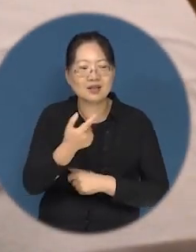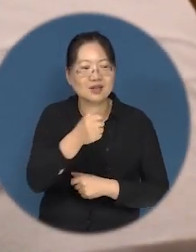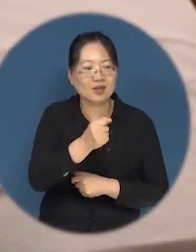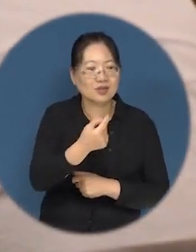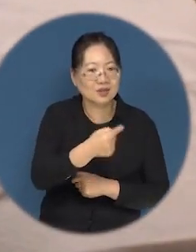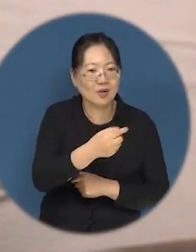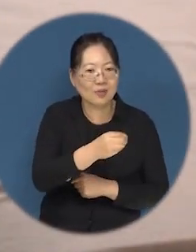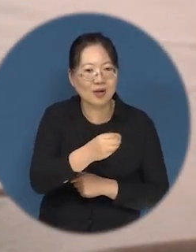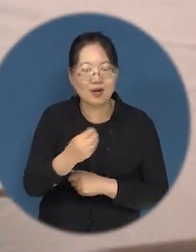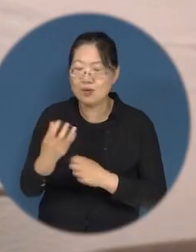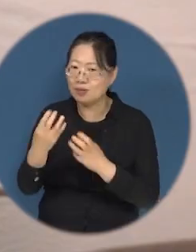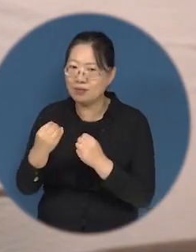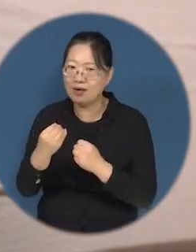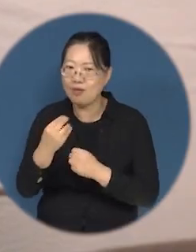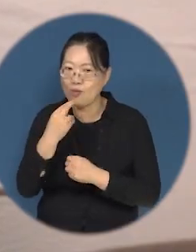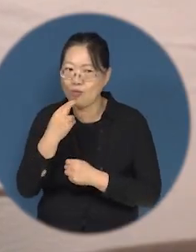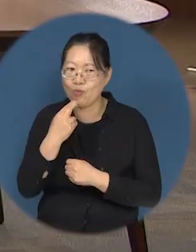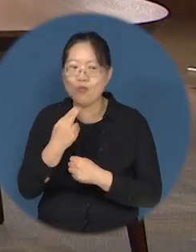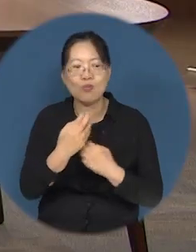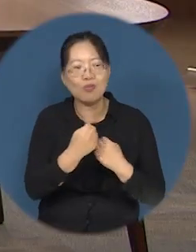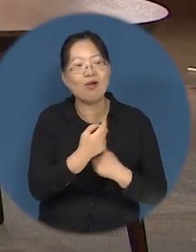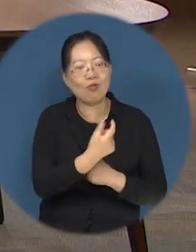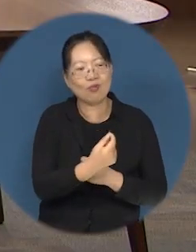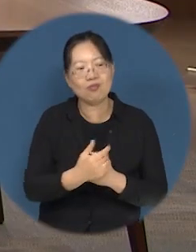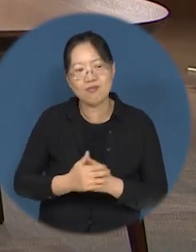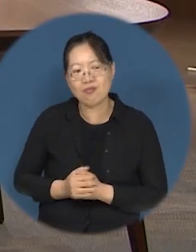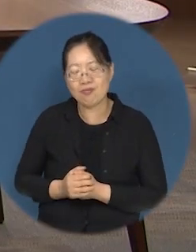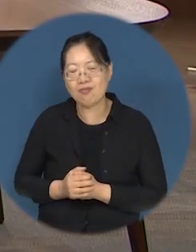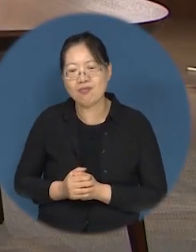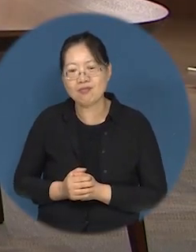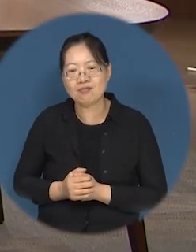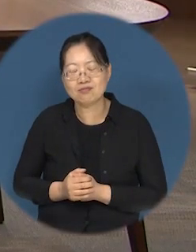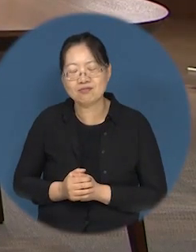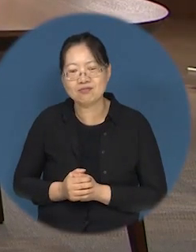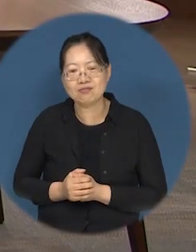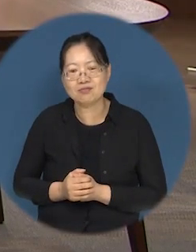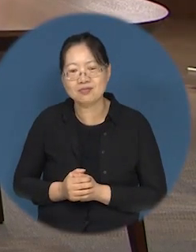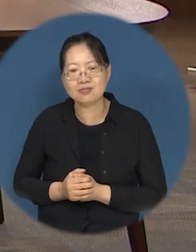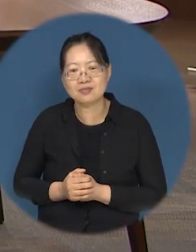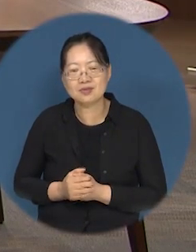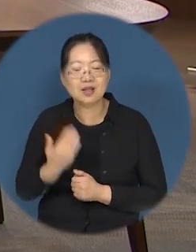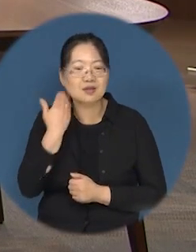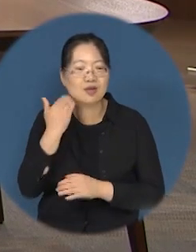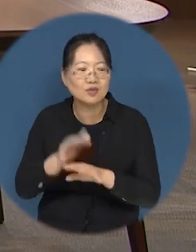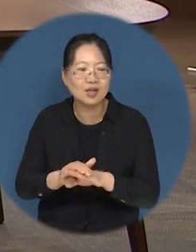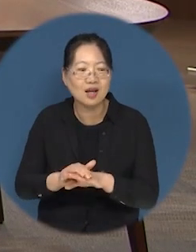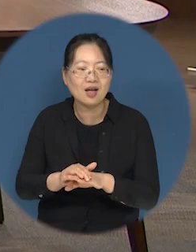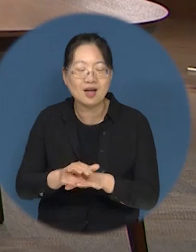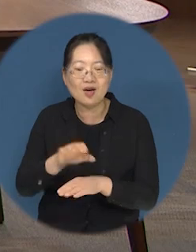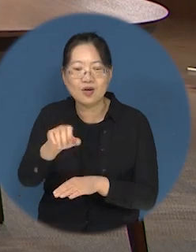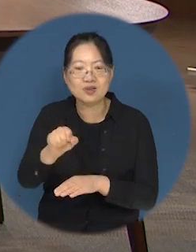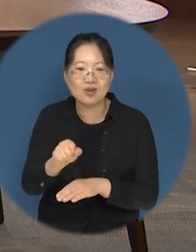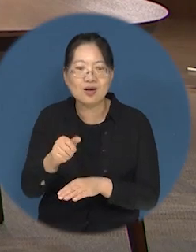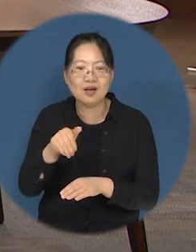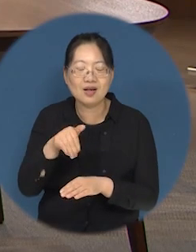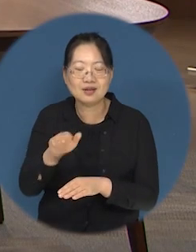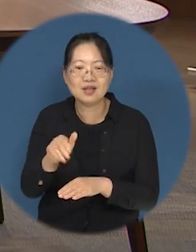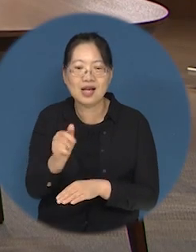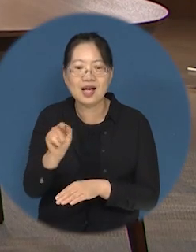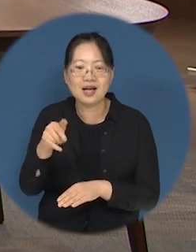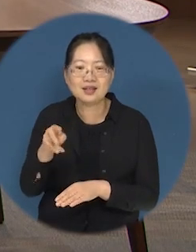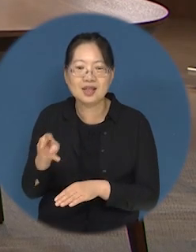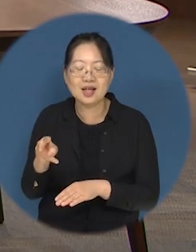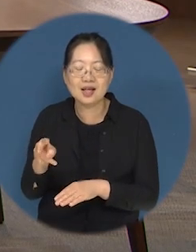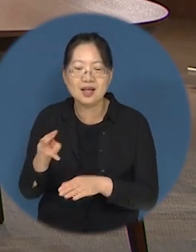천을 딱 모아서. 그리 많지 않네요. 많지 않죠. 근데 그 전세를 이제 얻으러 갔어요. 하계역에 지금 기억에